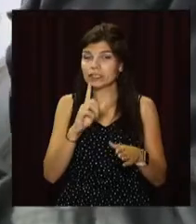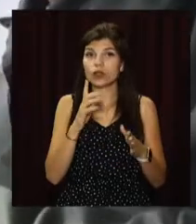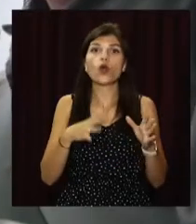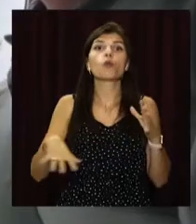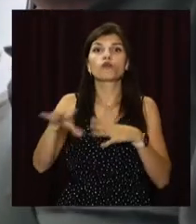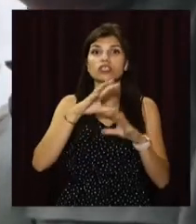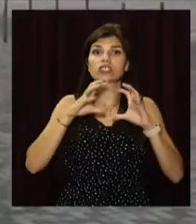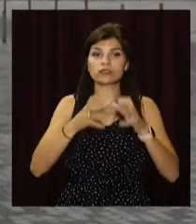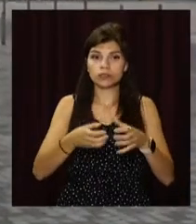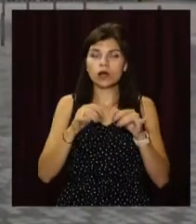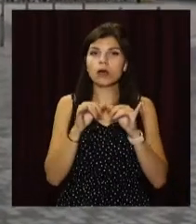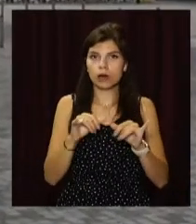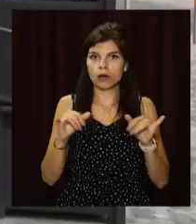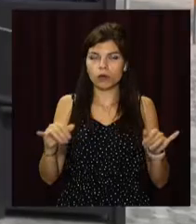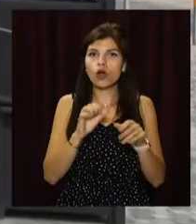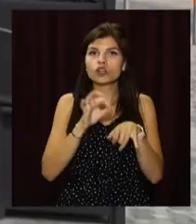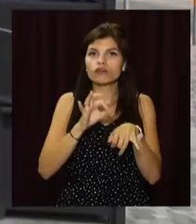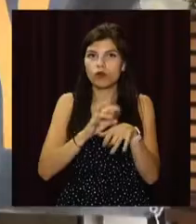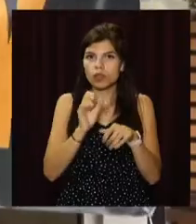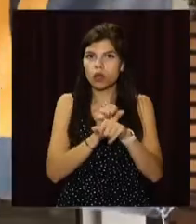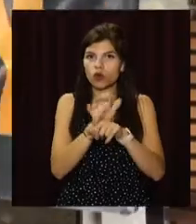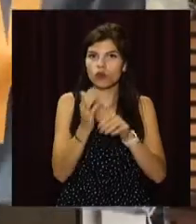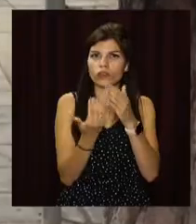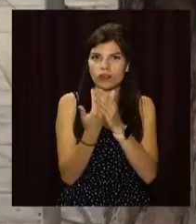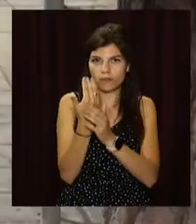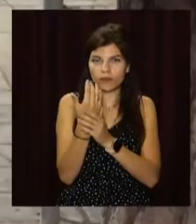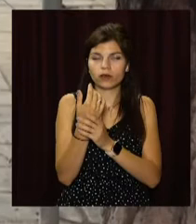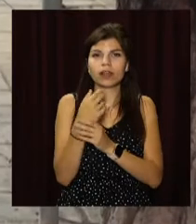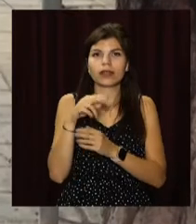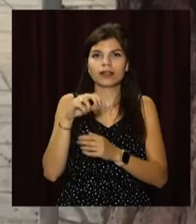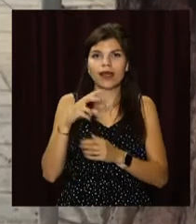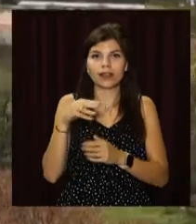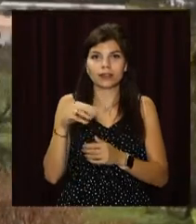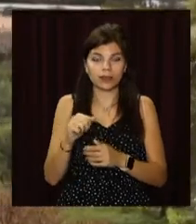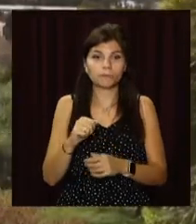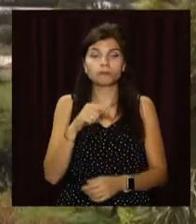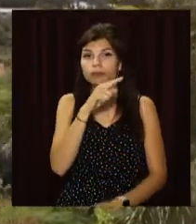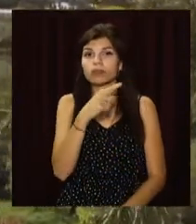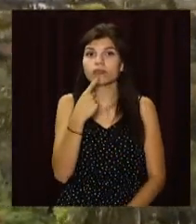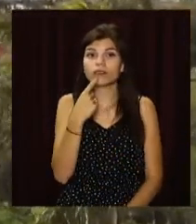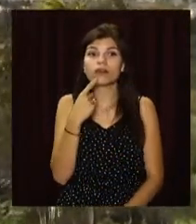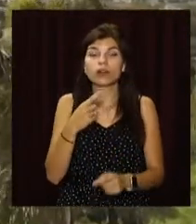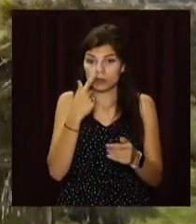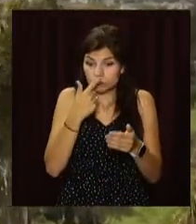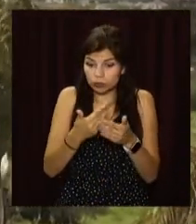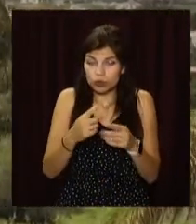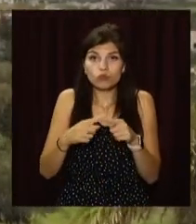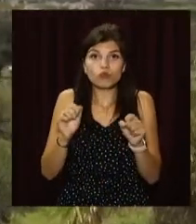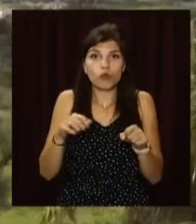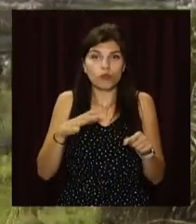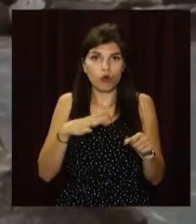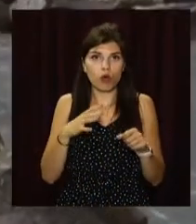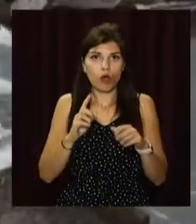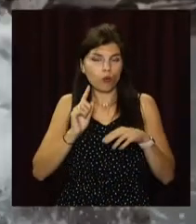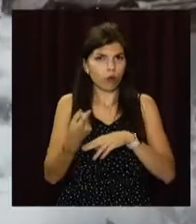усьому світі зростає кількість випадків захворювання, а вірус продовжує мутувати. У ВООЗ кажуть, штам Дельта незабаром може стати домінуючим